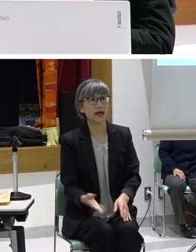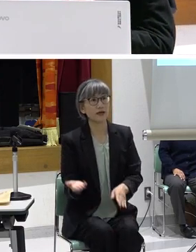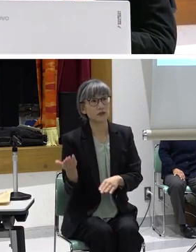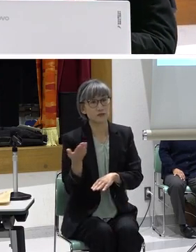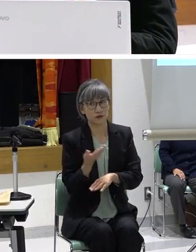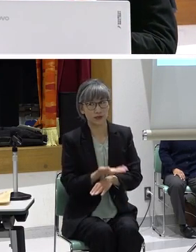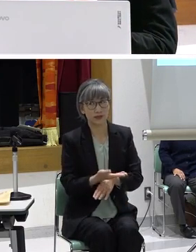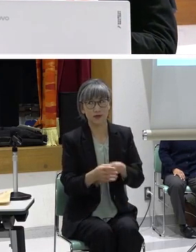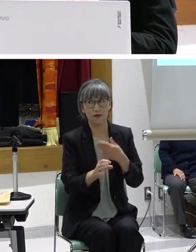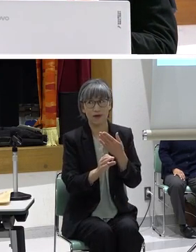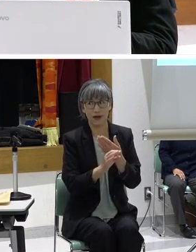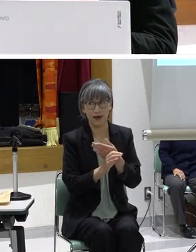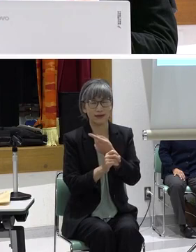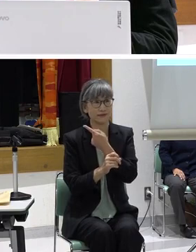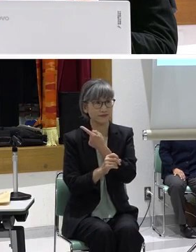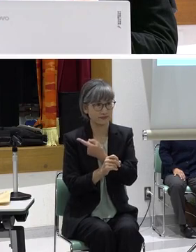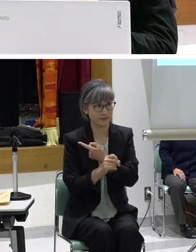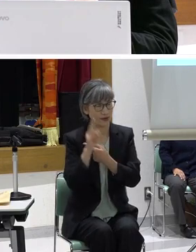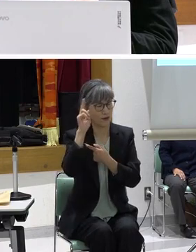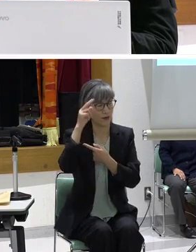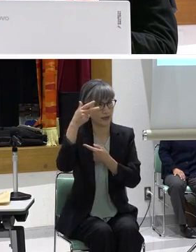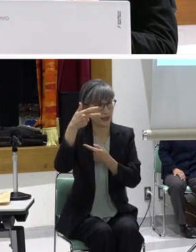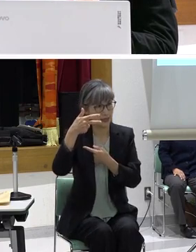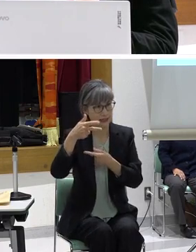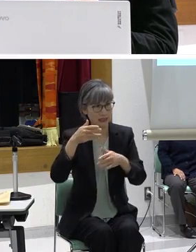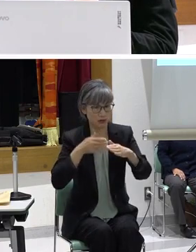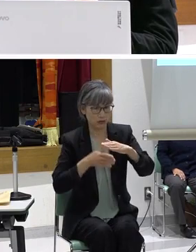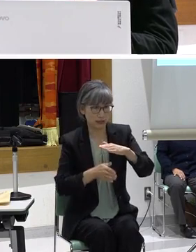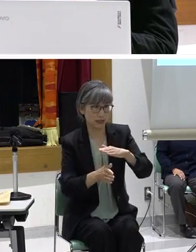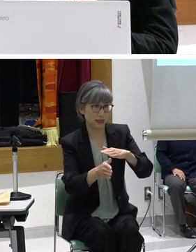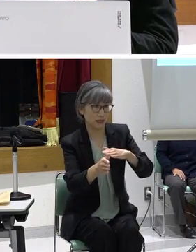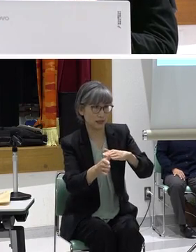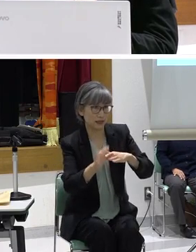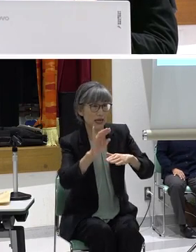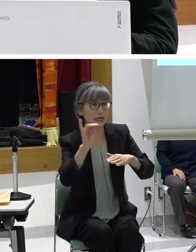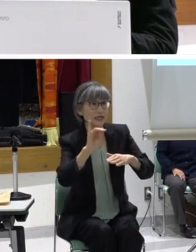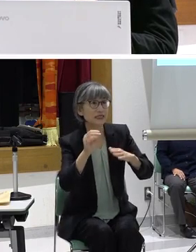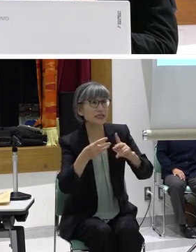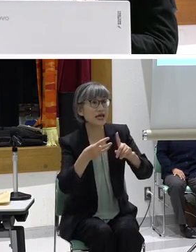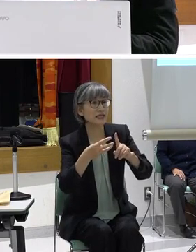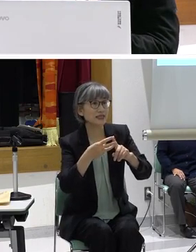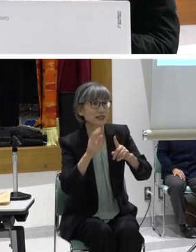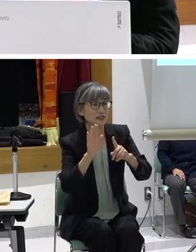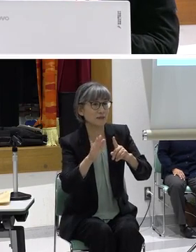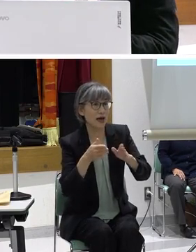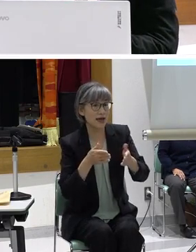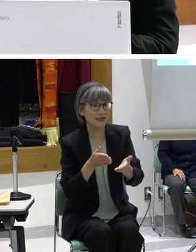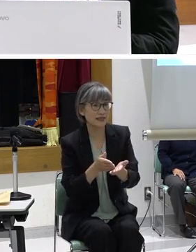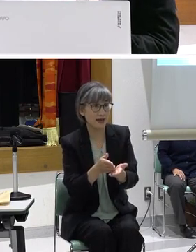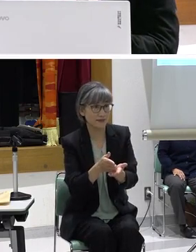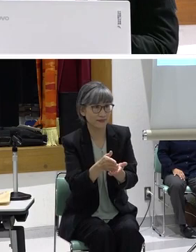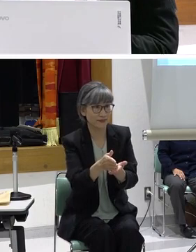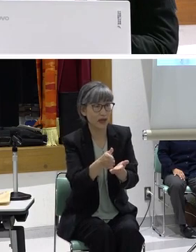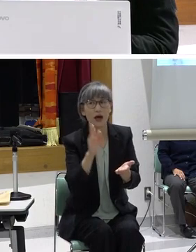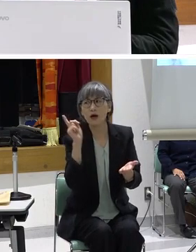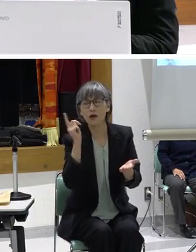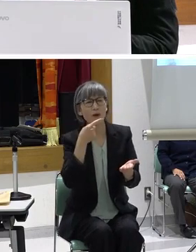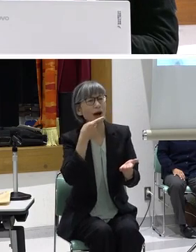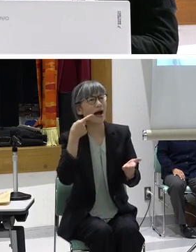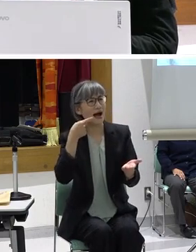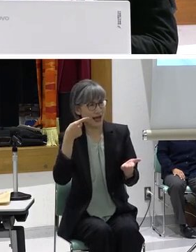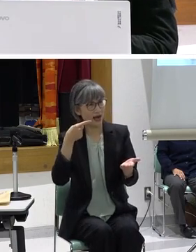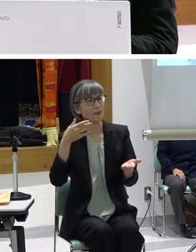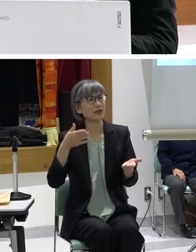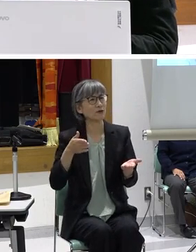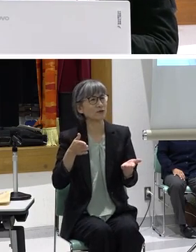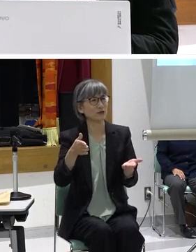これも大阪市の地下鉄の例ですけれども、千日前線、あこれはちょっと御堂筋線の写真を持ってきてます